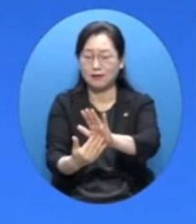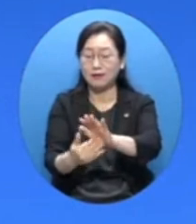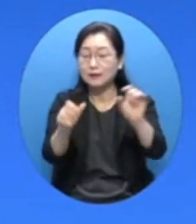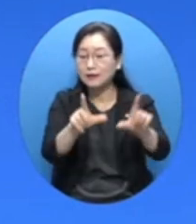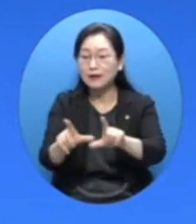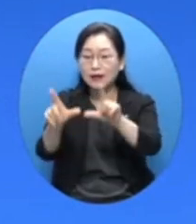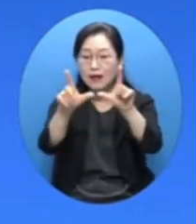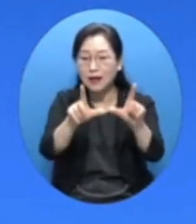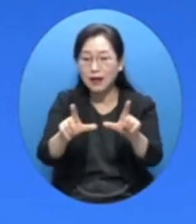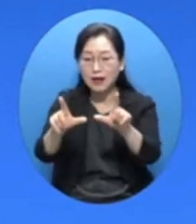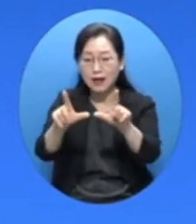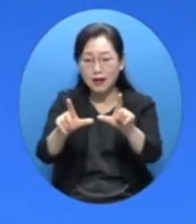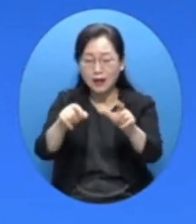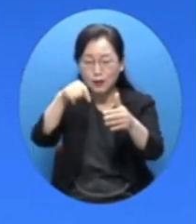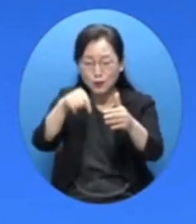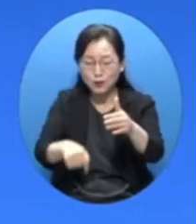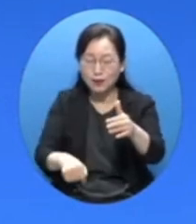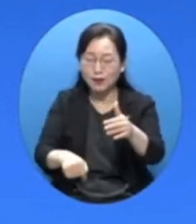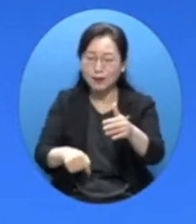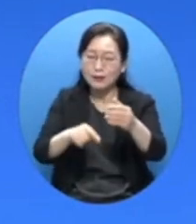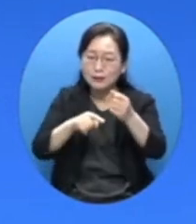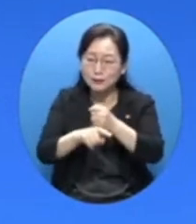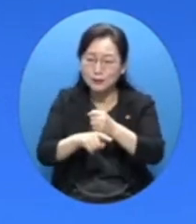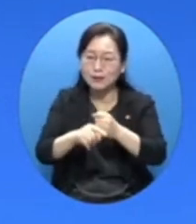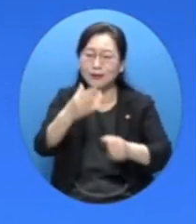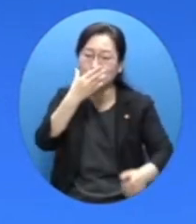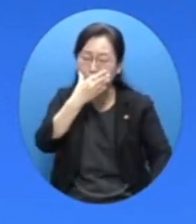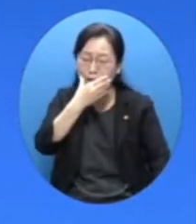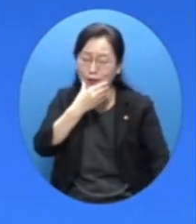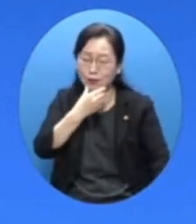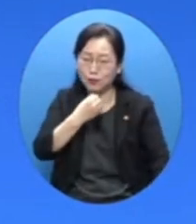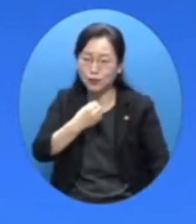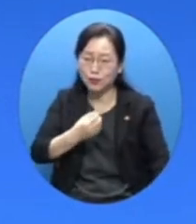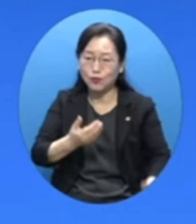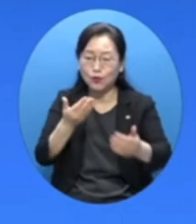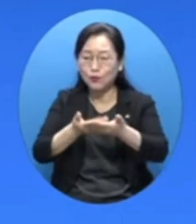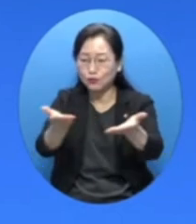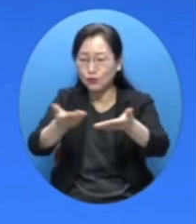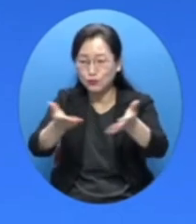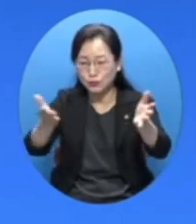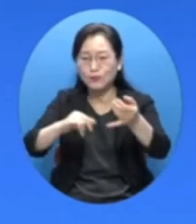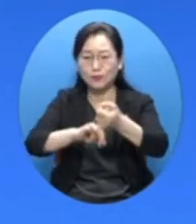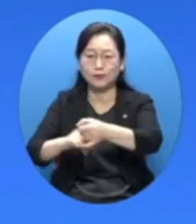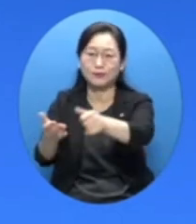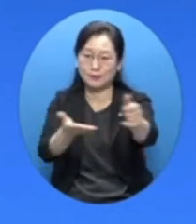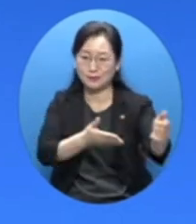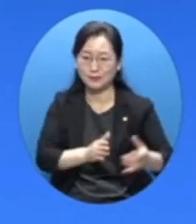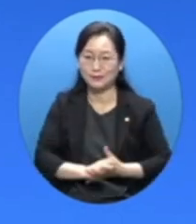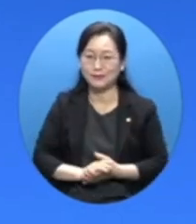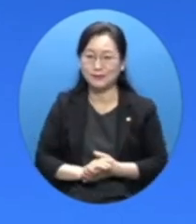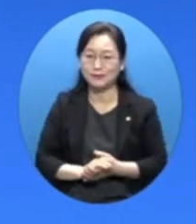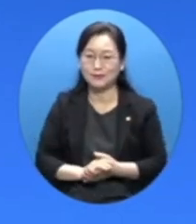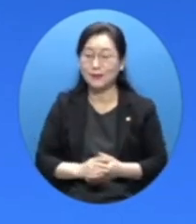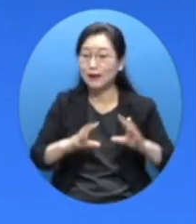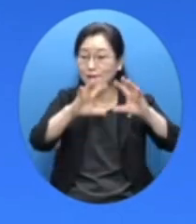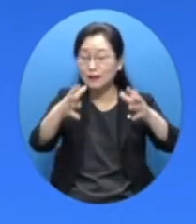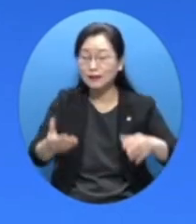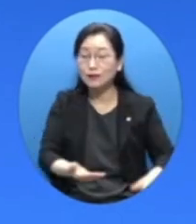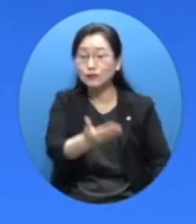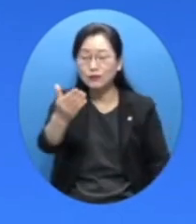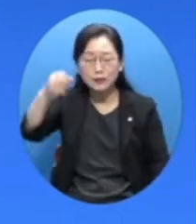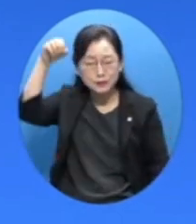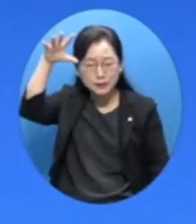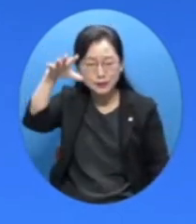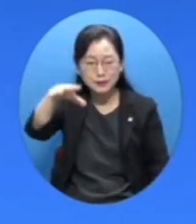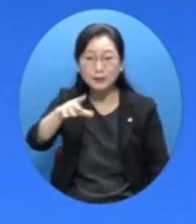삶의 의미와 행복을 갖다 주는 그런 역할을 감당하는 우리 모두가 되어야 되는 것입니다 우리는 어둠이